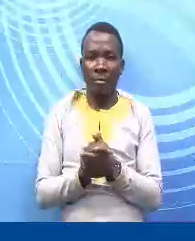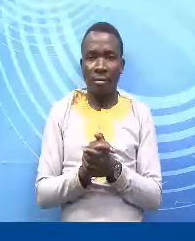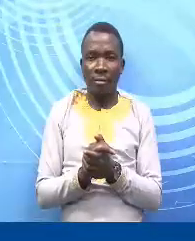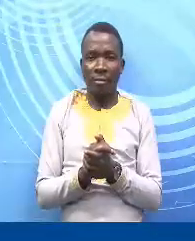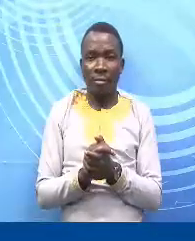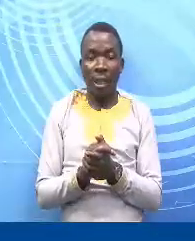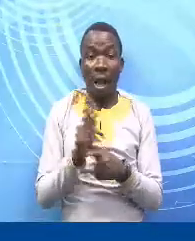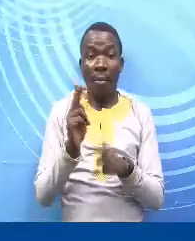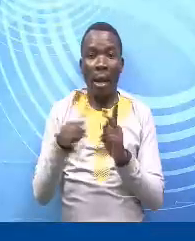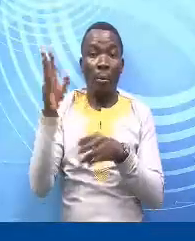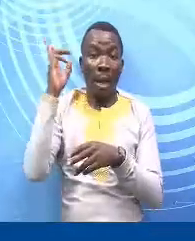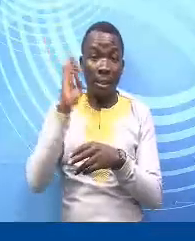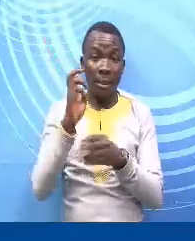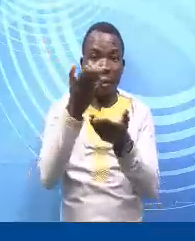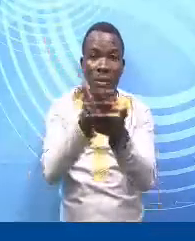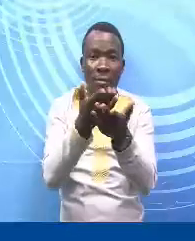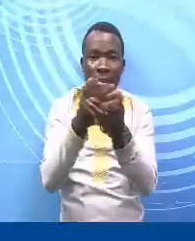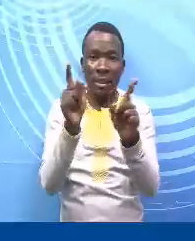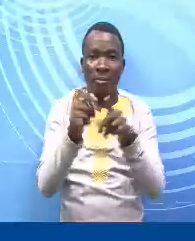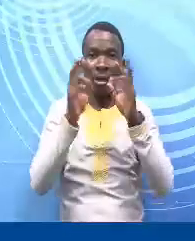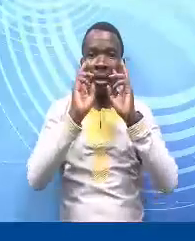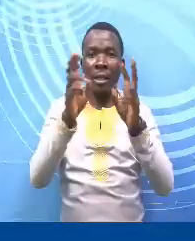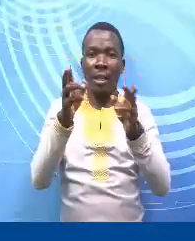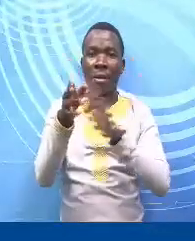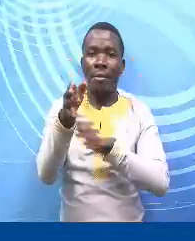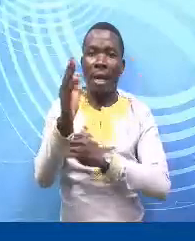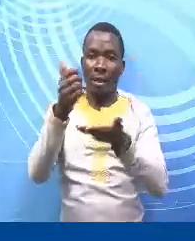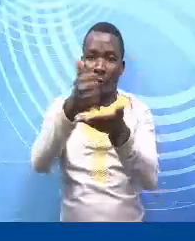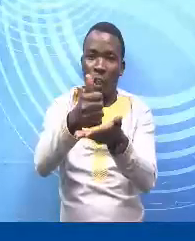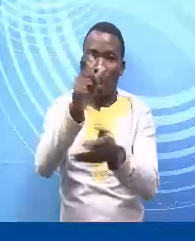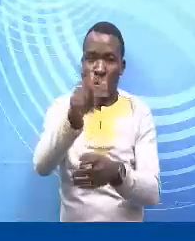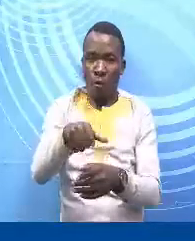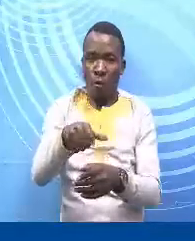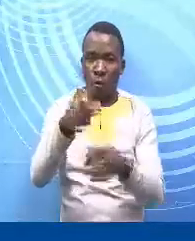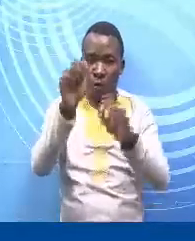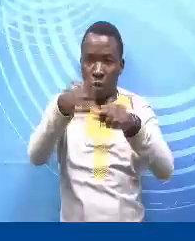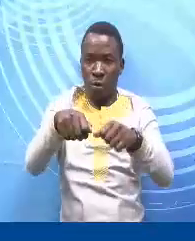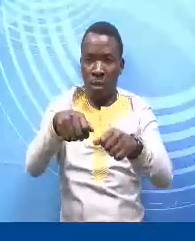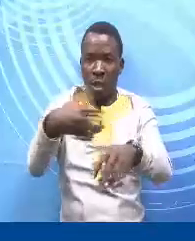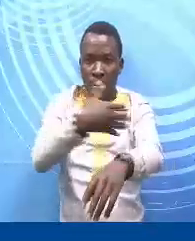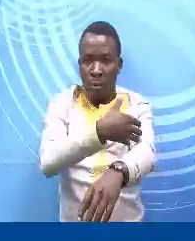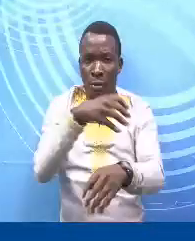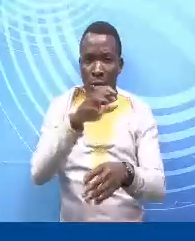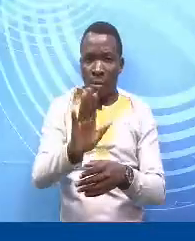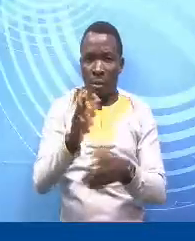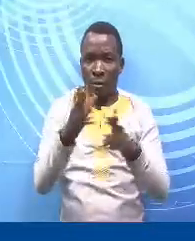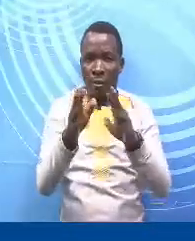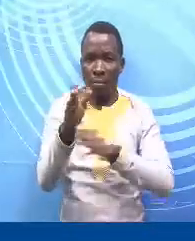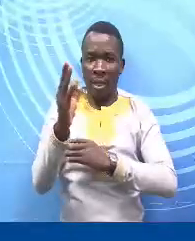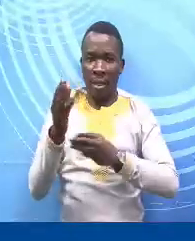abaneza amatwi icyo mbasaba n'abandi imana nibafasha ugize uko yashobora mu bushobozi bwa agize ku imana